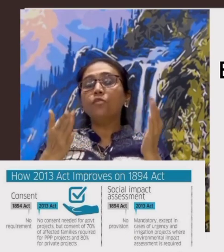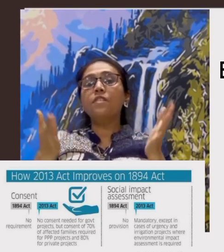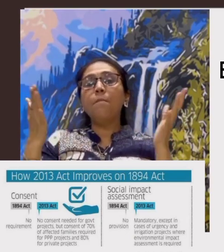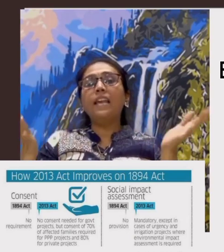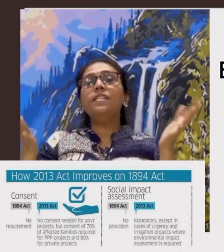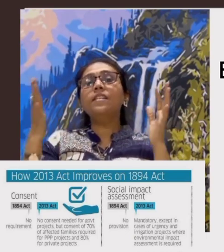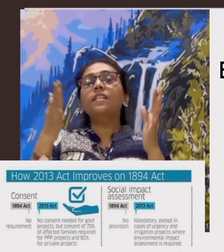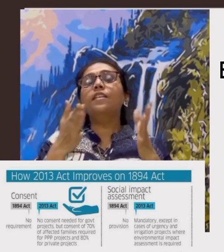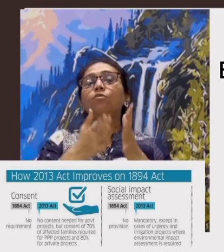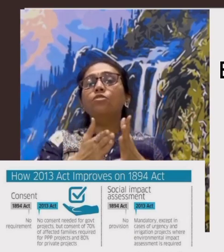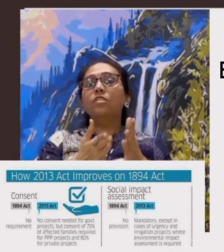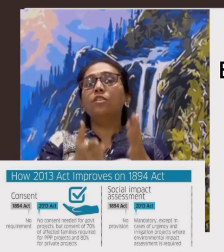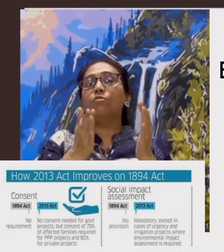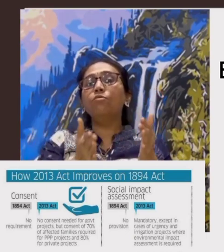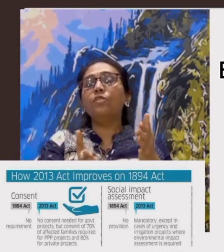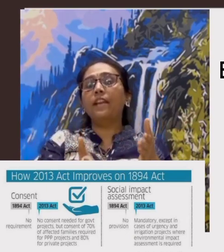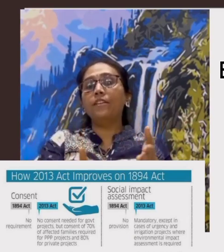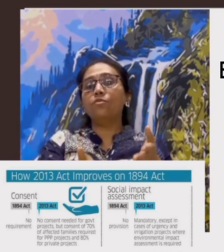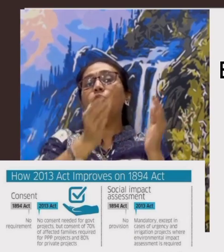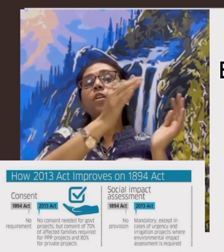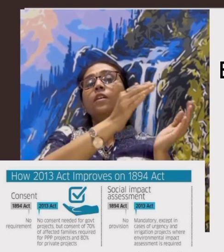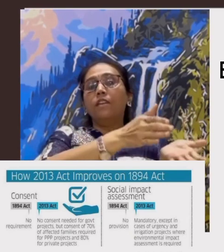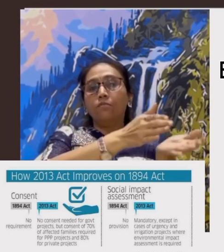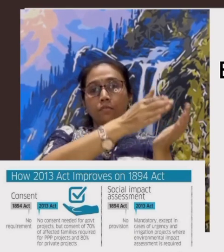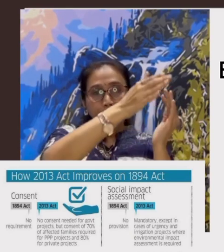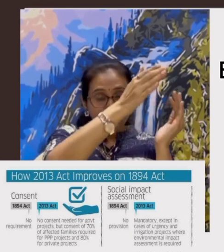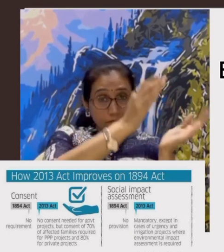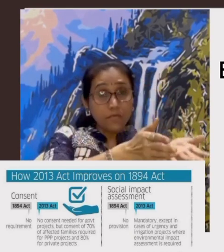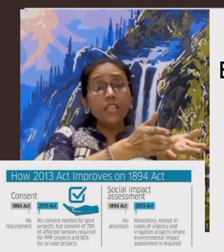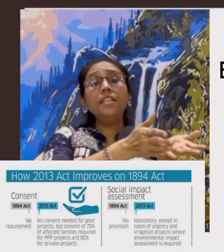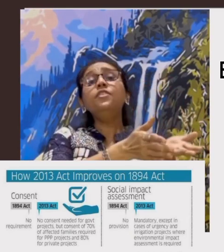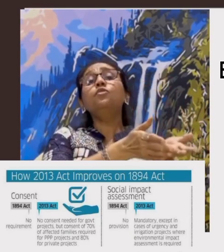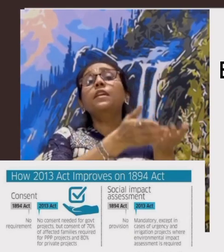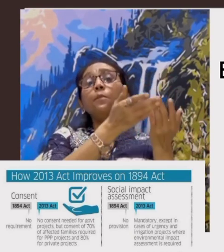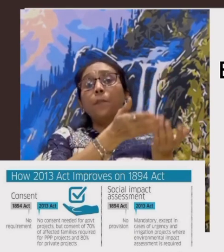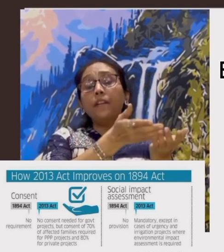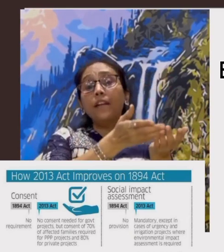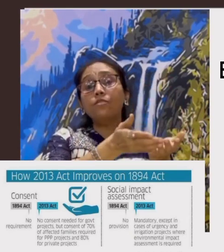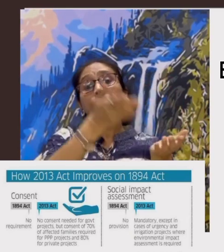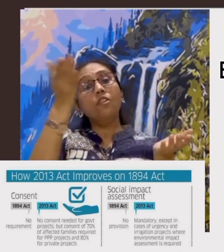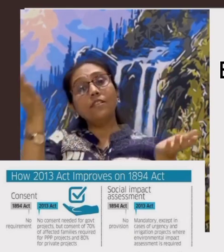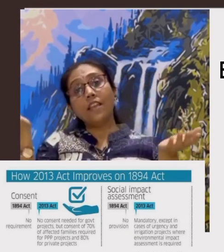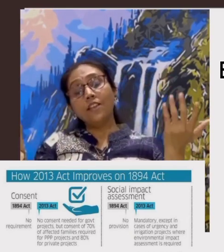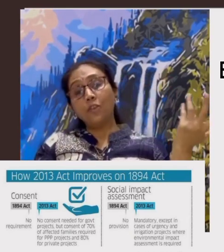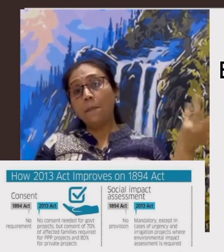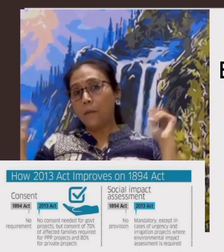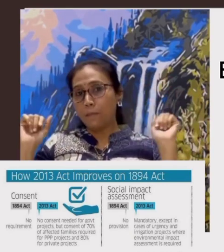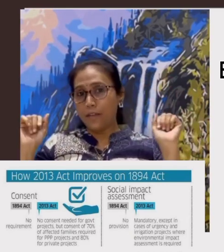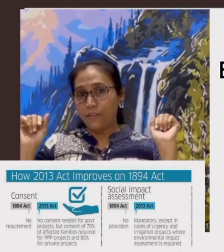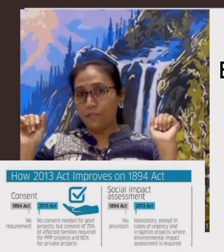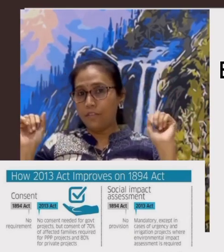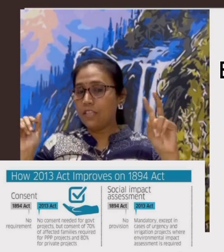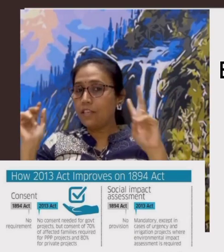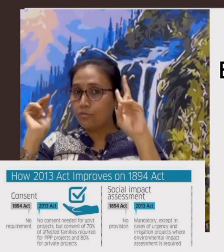उसने बैलेंस करने की कोशिश की दोनों के राइट्स को, एक तो इंडिविजुअल की प्रॉपर्टी राइट्स को और सेकेंड जो है पब्लिक